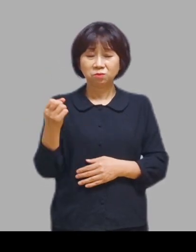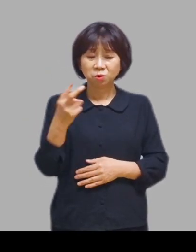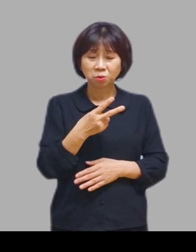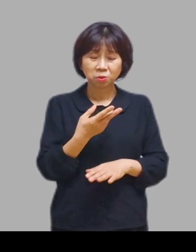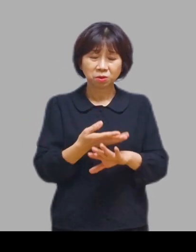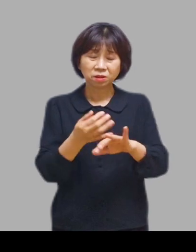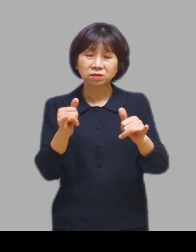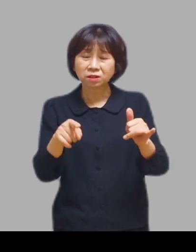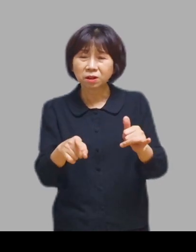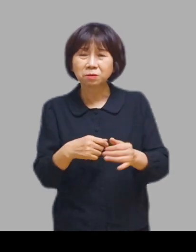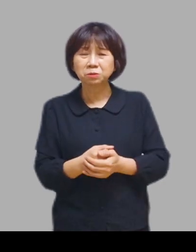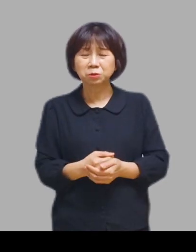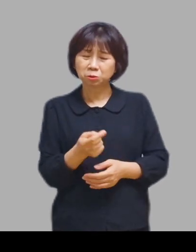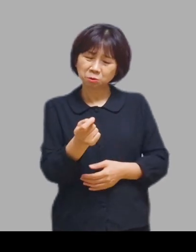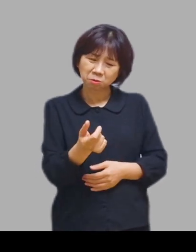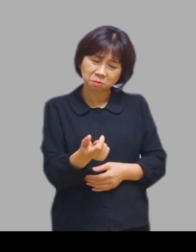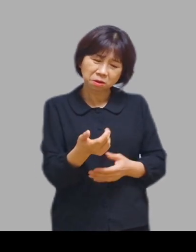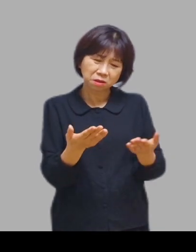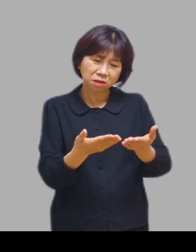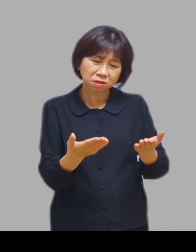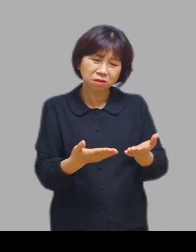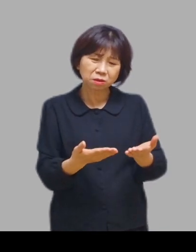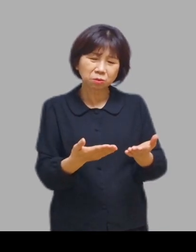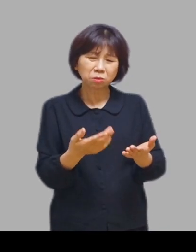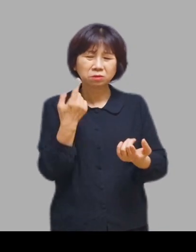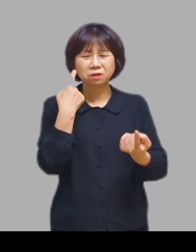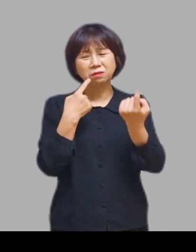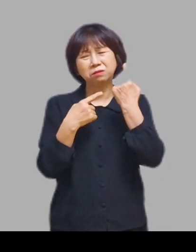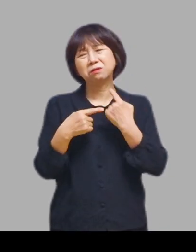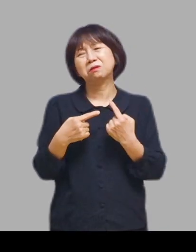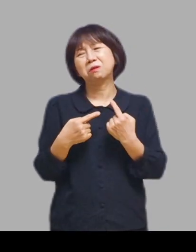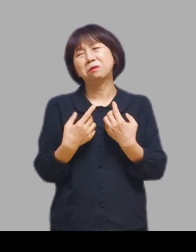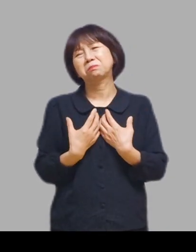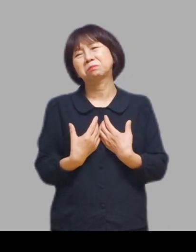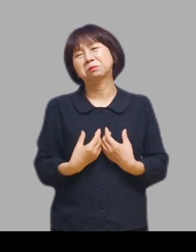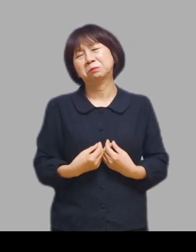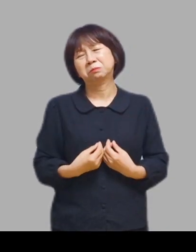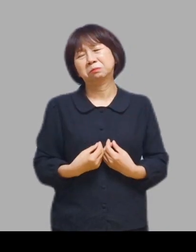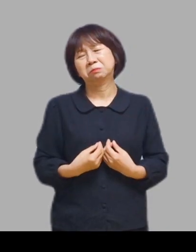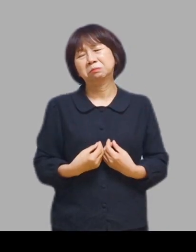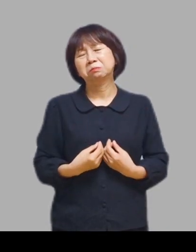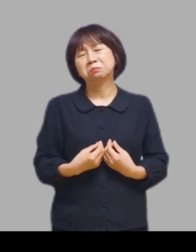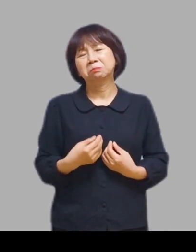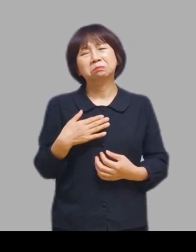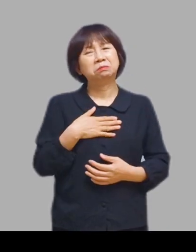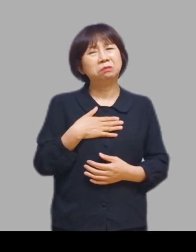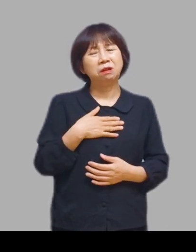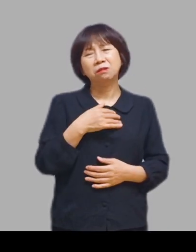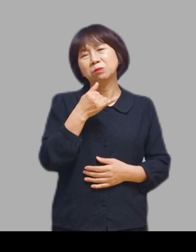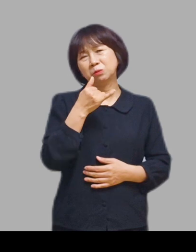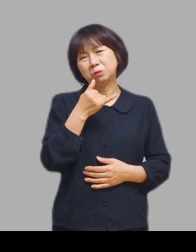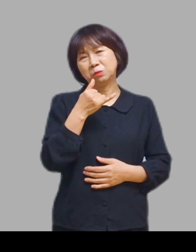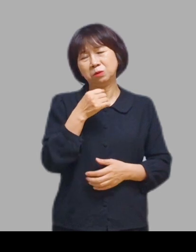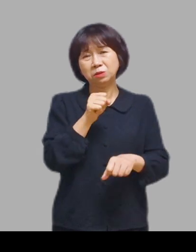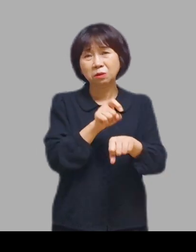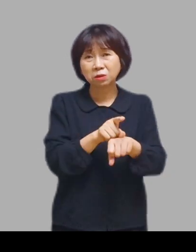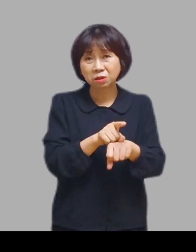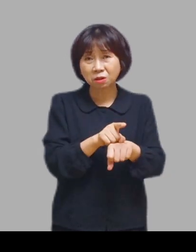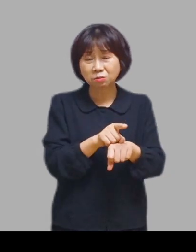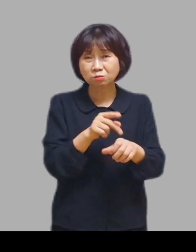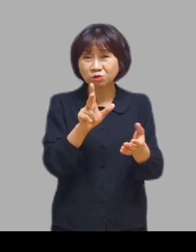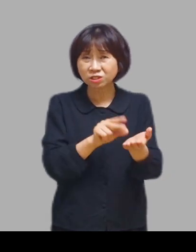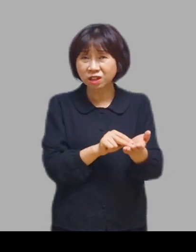아주 작은 일에 쉽게 상처를 받고 예민한 분들이 계세요. 성격 때문이